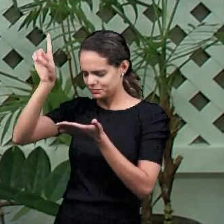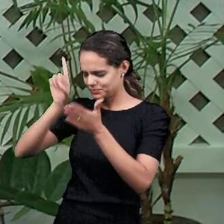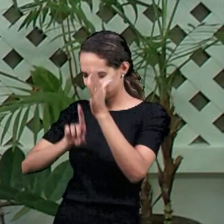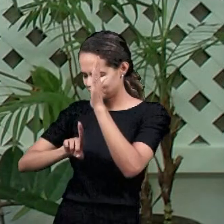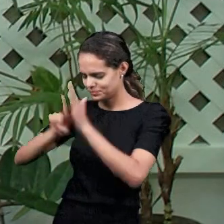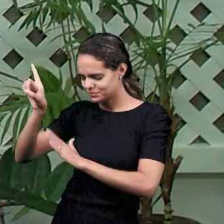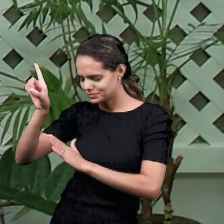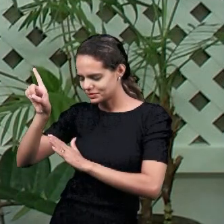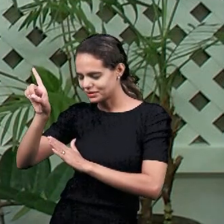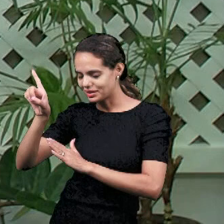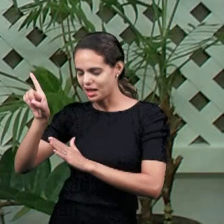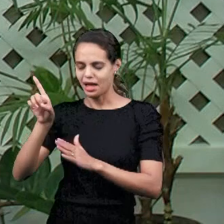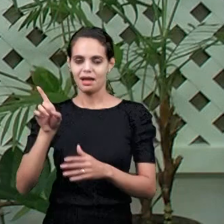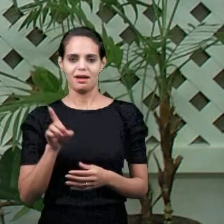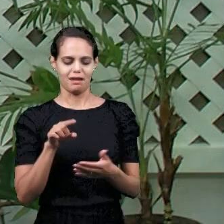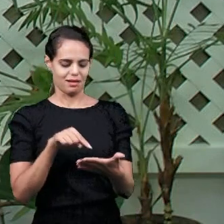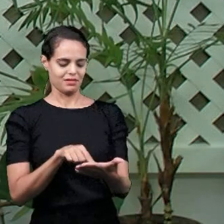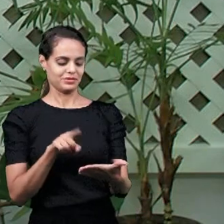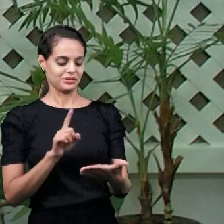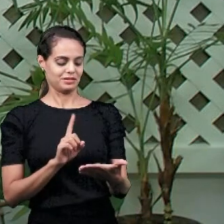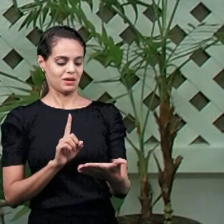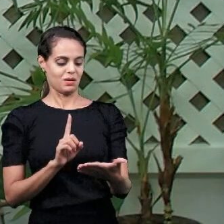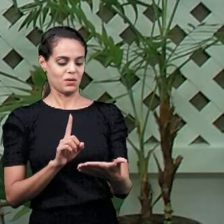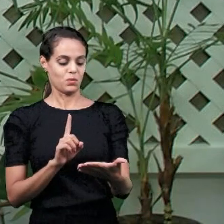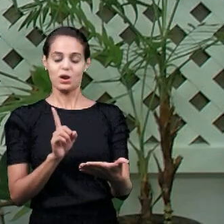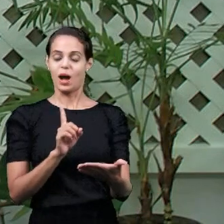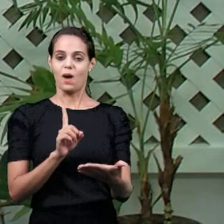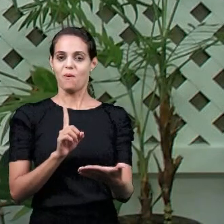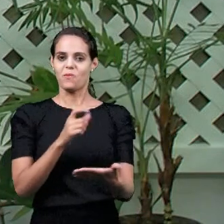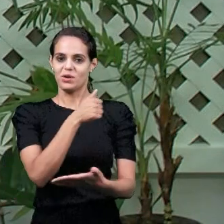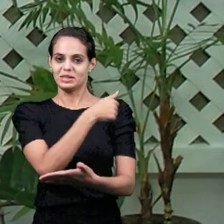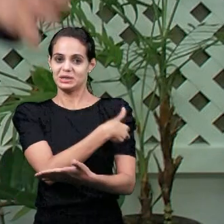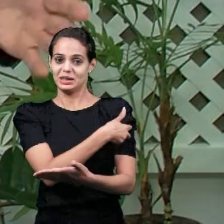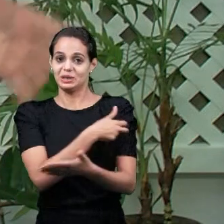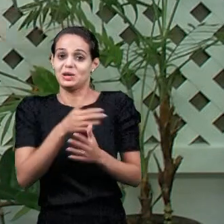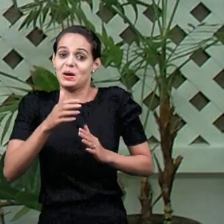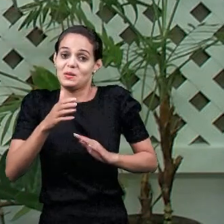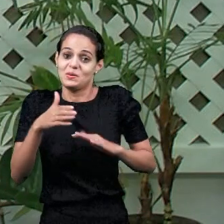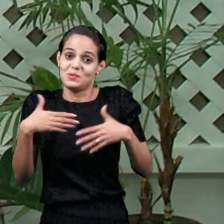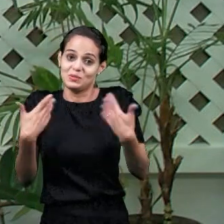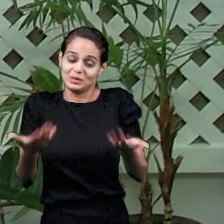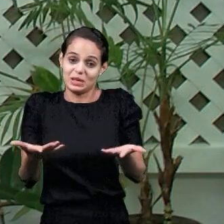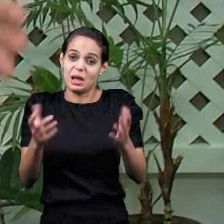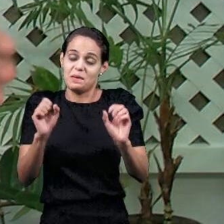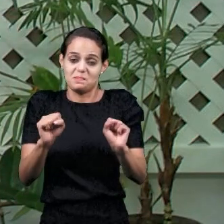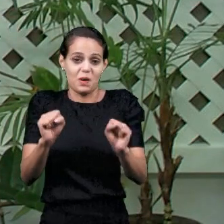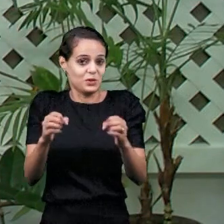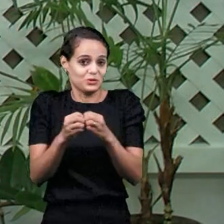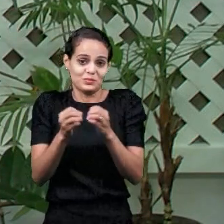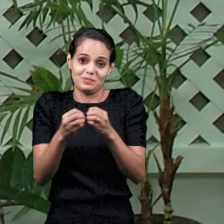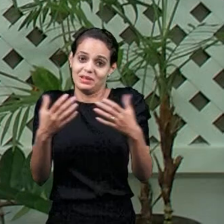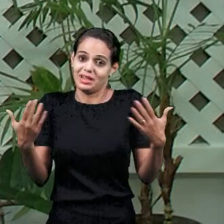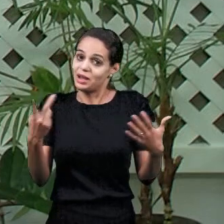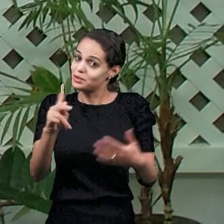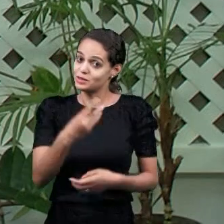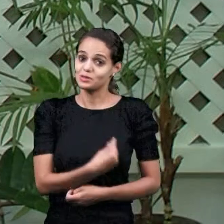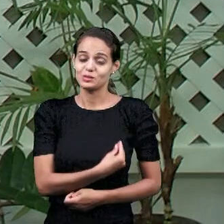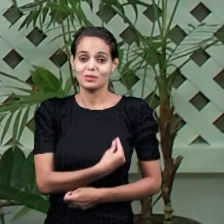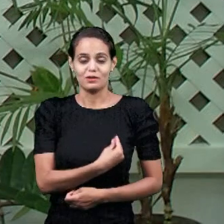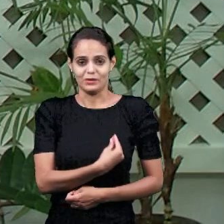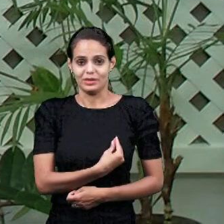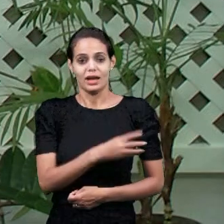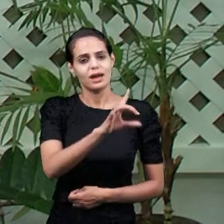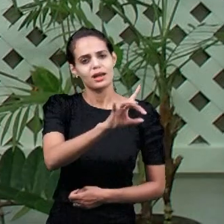et attendez. Peut-être c'est le moment de partir. Peut-être Dieu veut faire un miracle de votre vie. Mais chacun doit